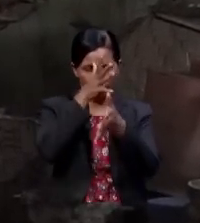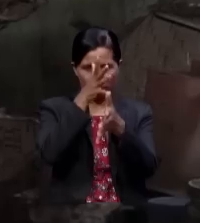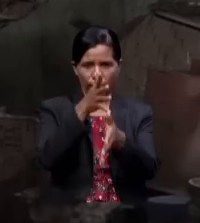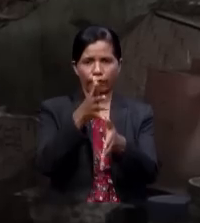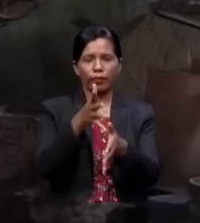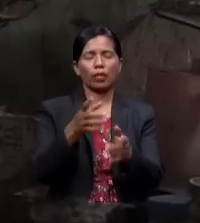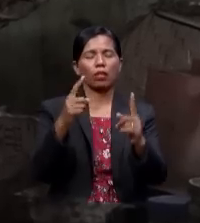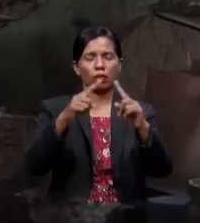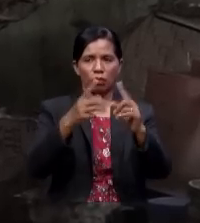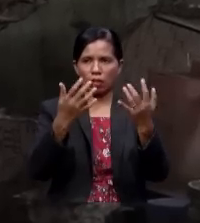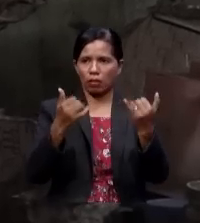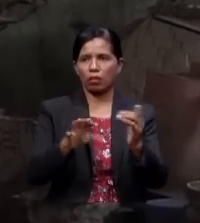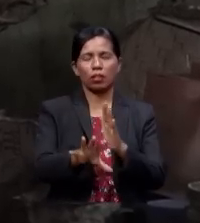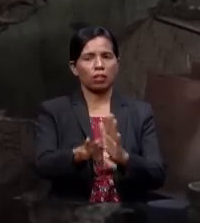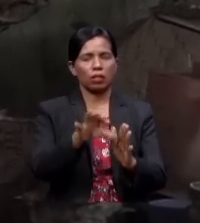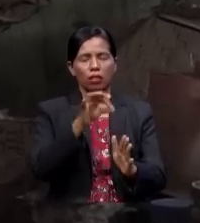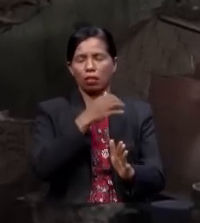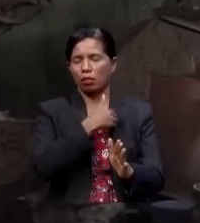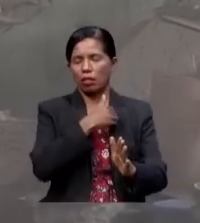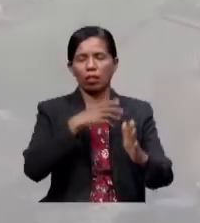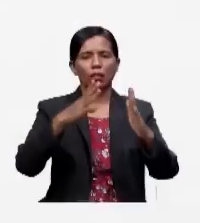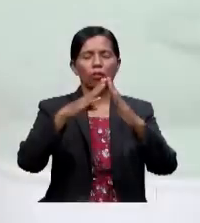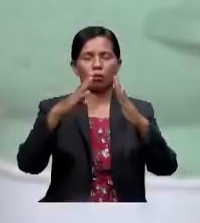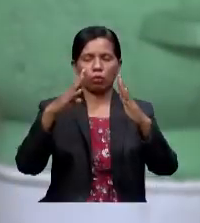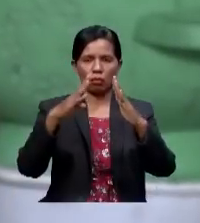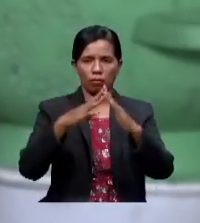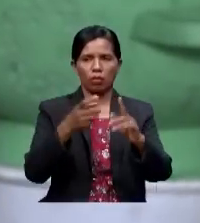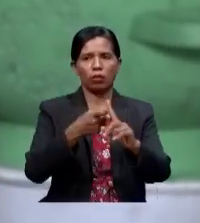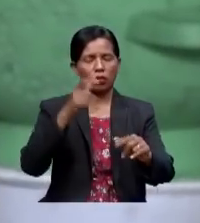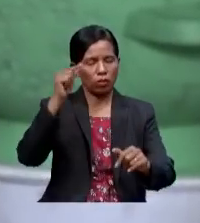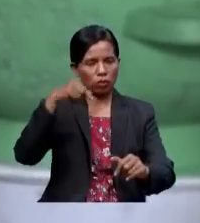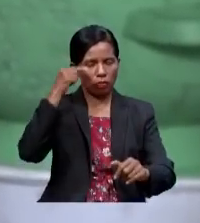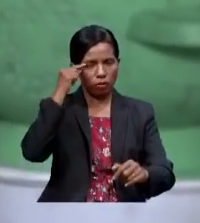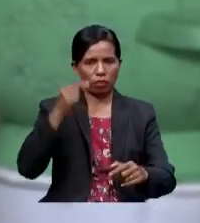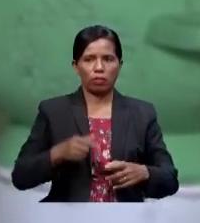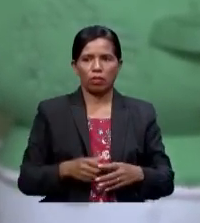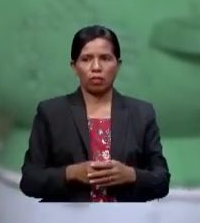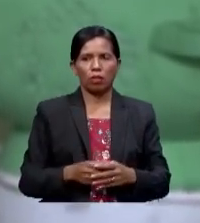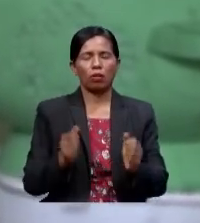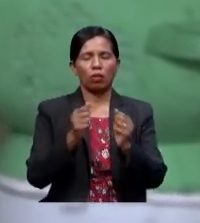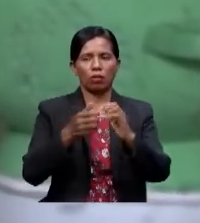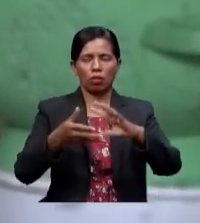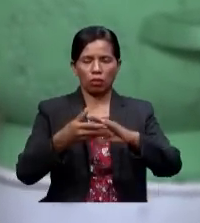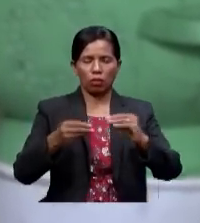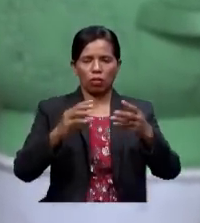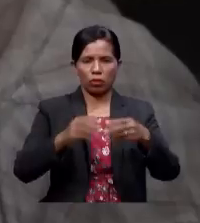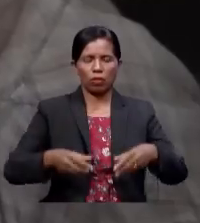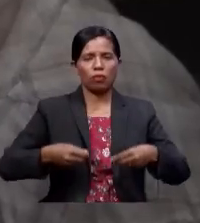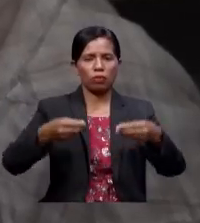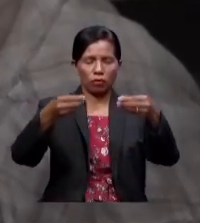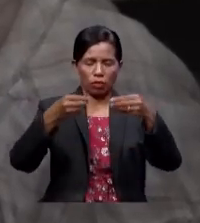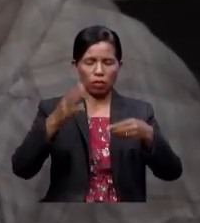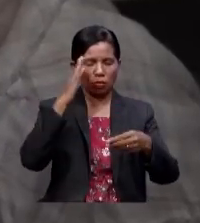kabeng to agora sidauk hetang umak bit like husi parte governo. Ho historia Moris ne fo hanoi mai ita